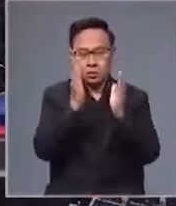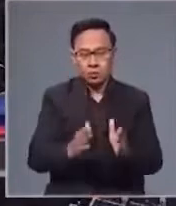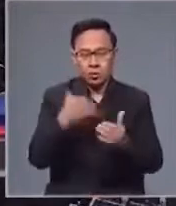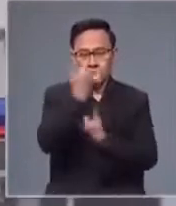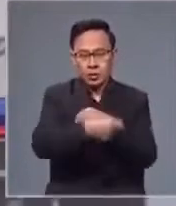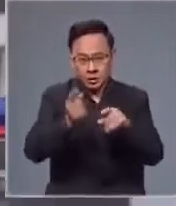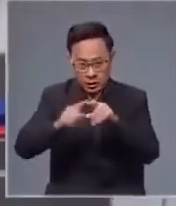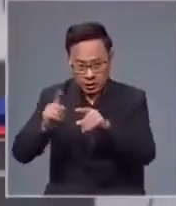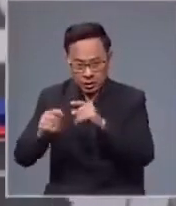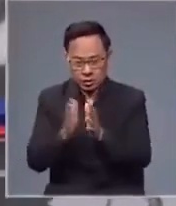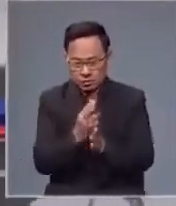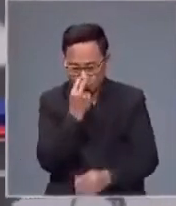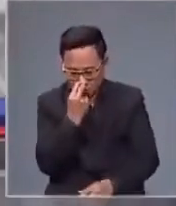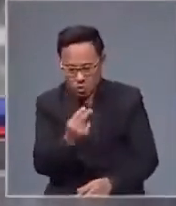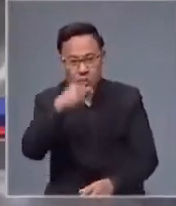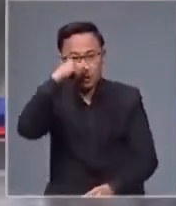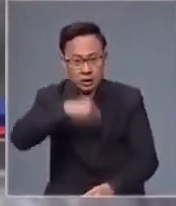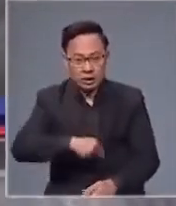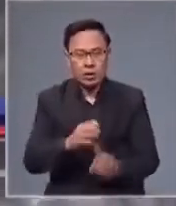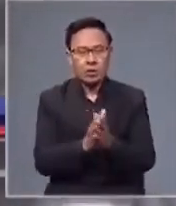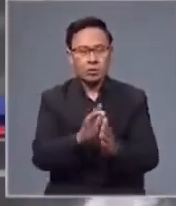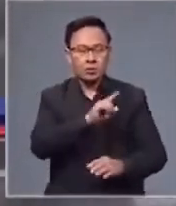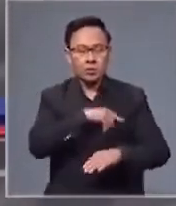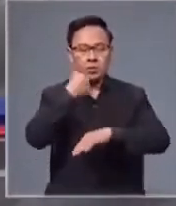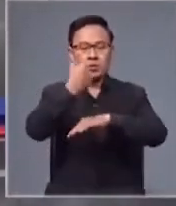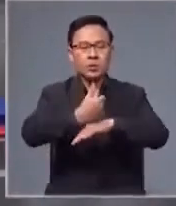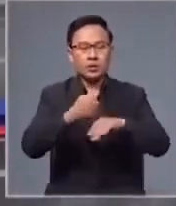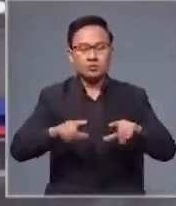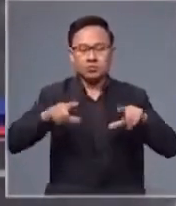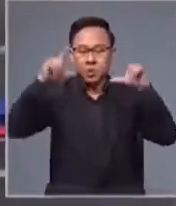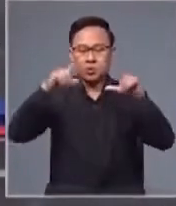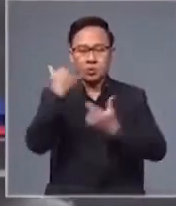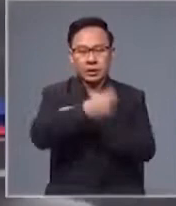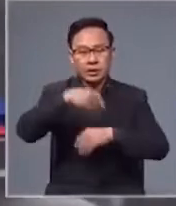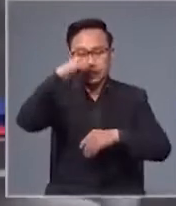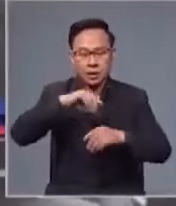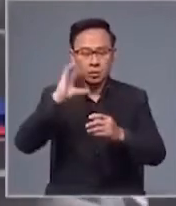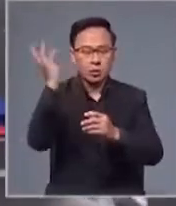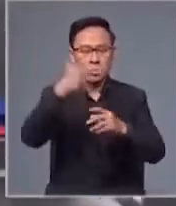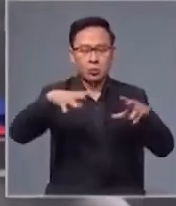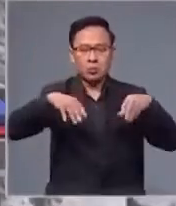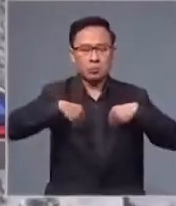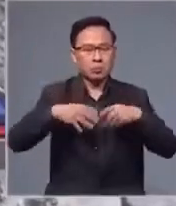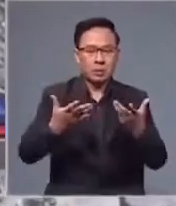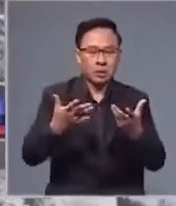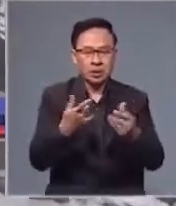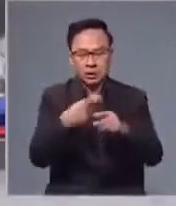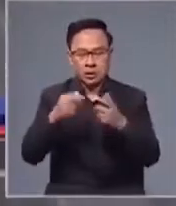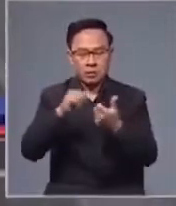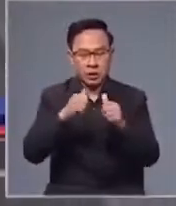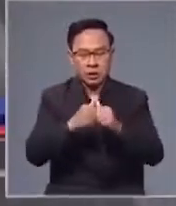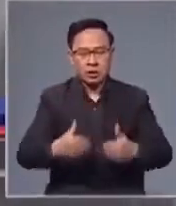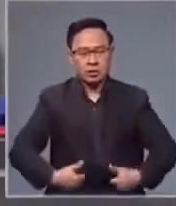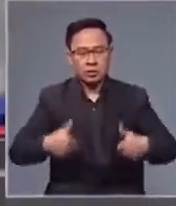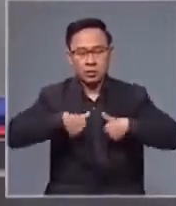งบทบาทของประเทศในภูมิภาคตกต่ำชีวิตประจำวันของผู้คนถดถอยไม่ปลอดภัยจ